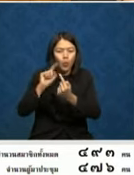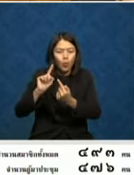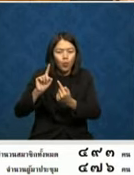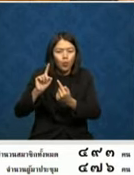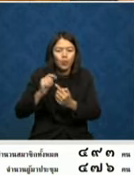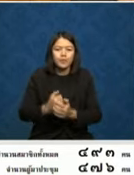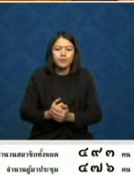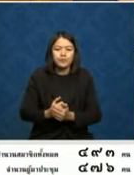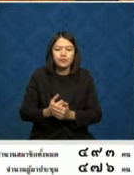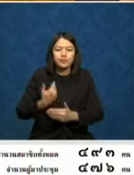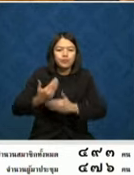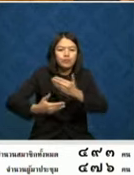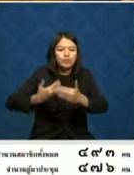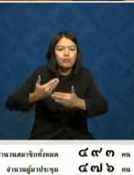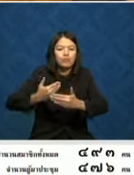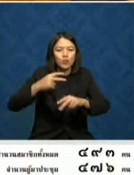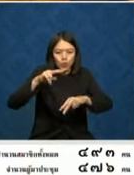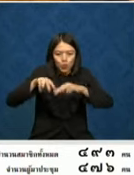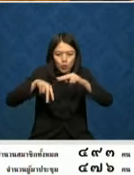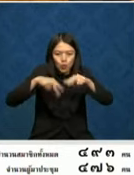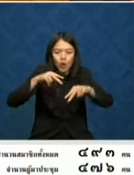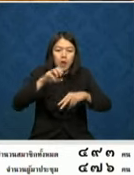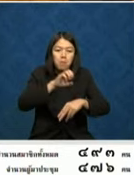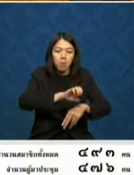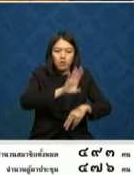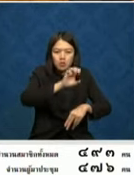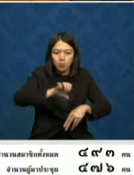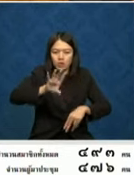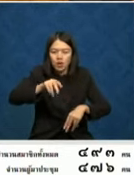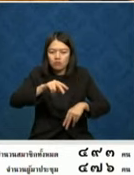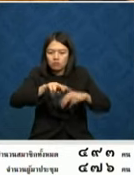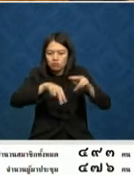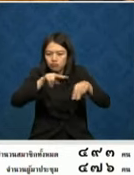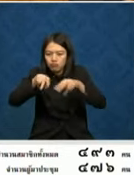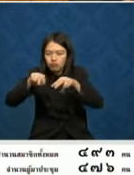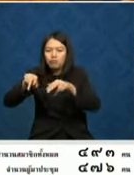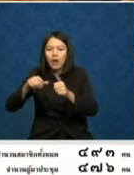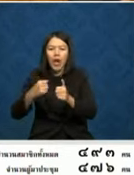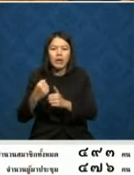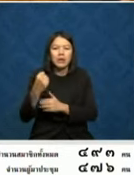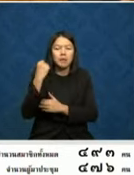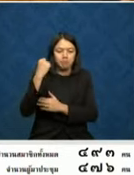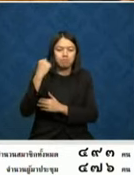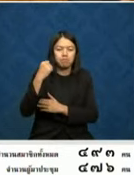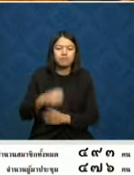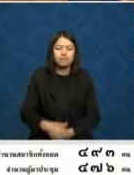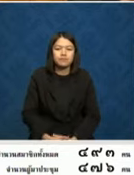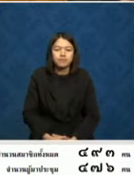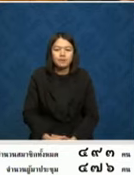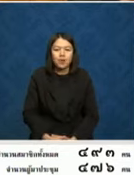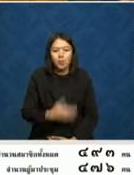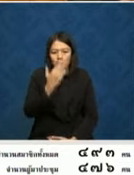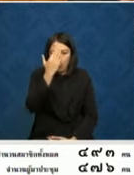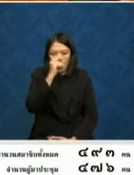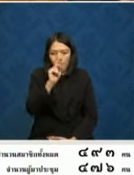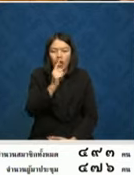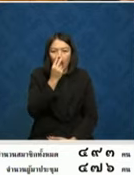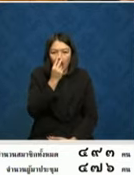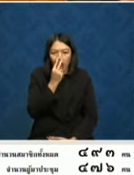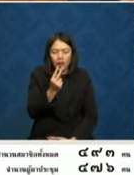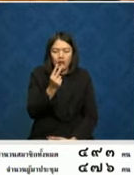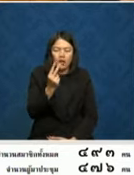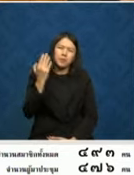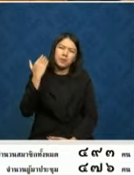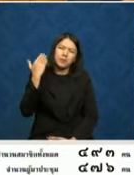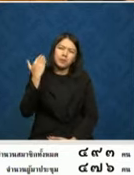ที่จะเดินหน้ากำกับดูแลบริษัทที่อยู่ในตลาดให้เข้มงวดมากขึ้นนะครับเพราะเราก็เห็นในช่วง